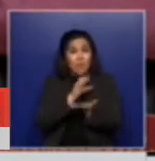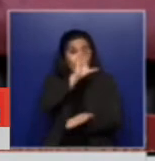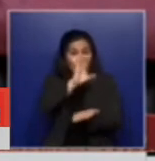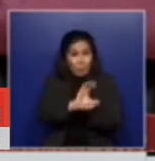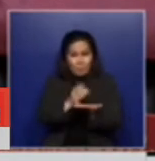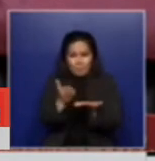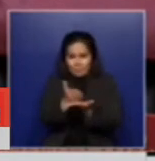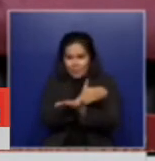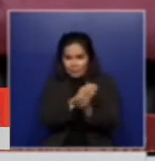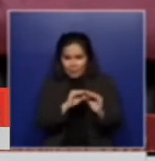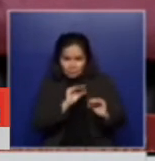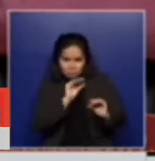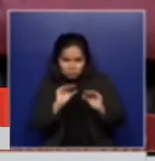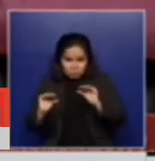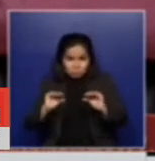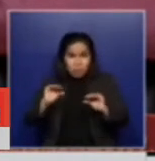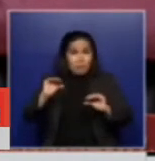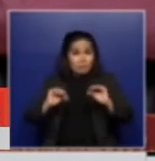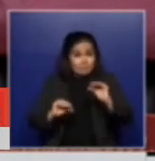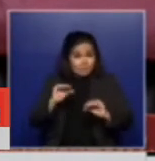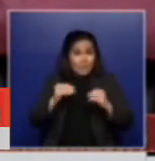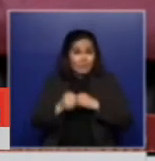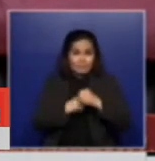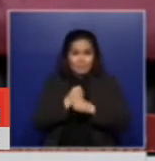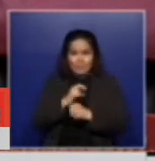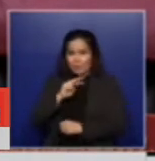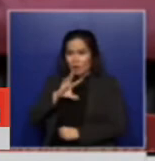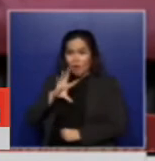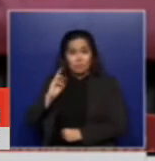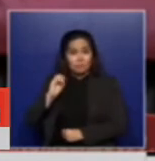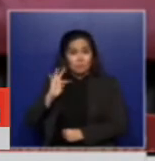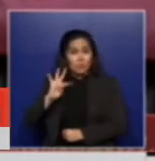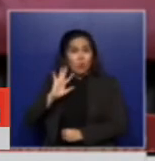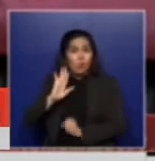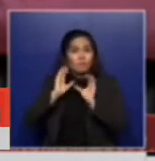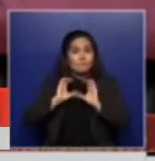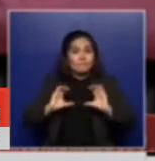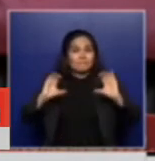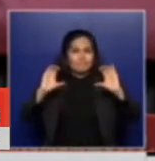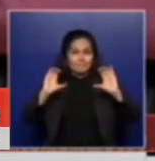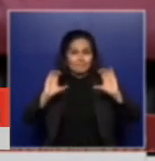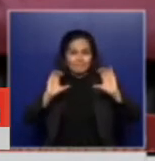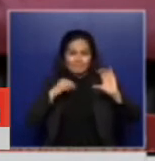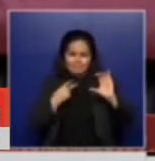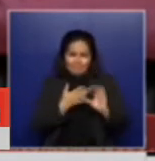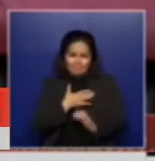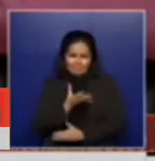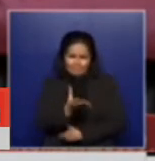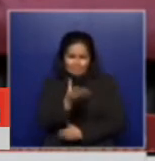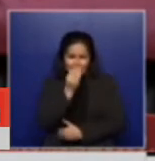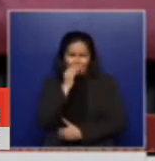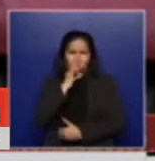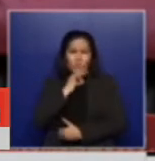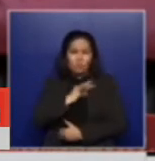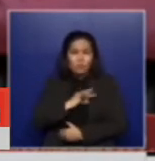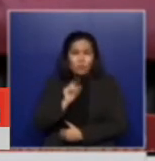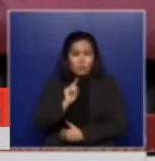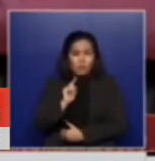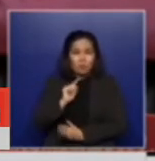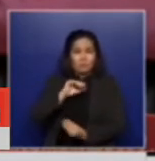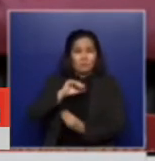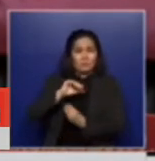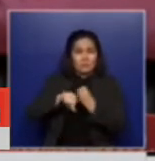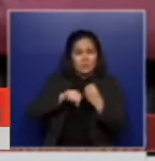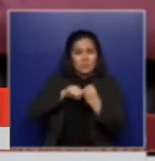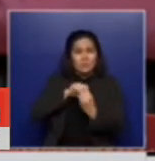ณปี64ของรัฐบาลเนี่ยต้องกราบเรียนมันไม่ได้ตอบสนองเศรษฐกิจหลังโ